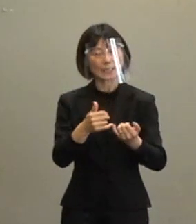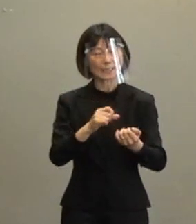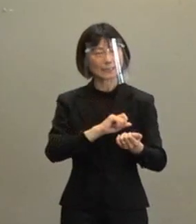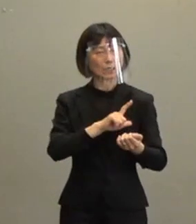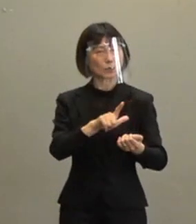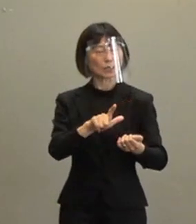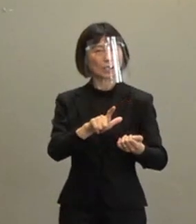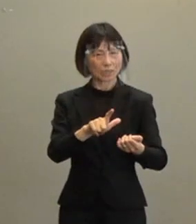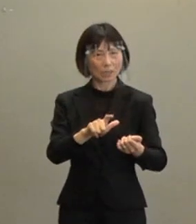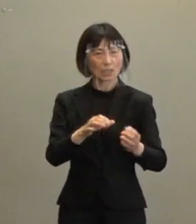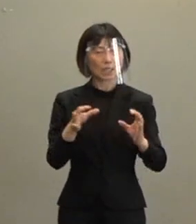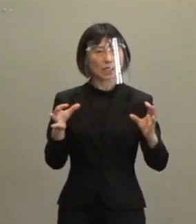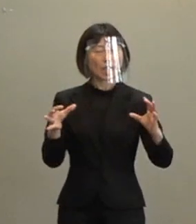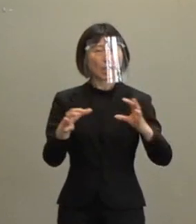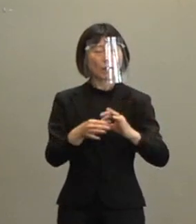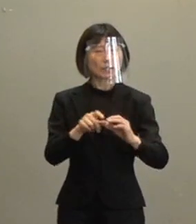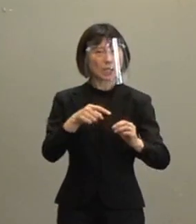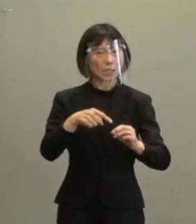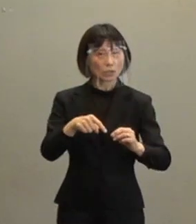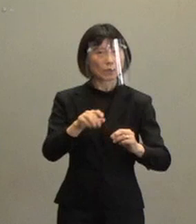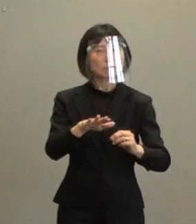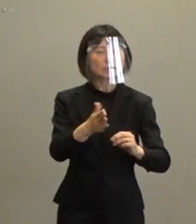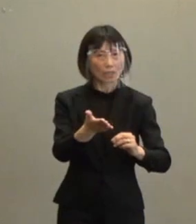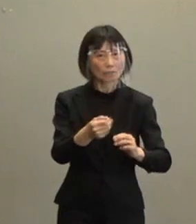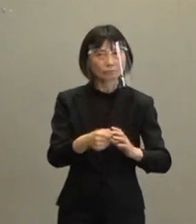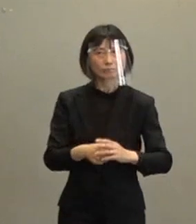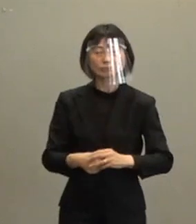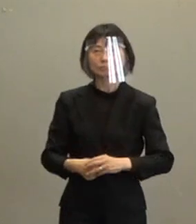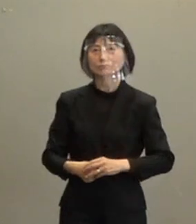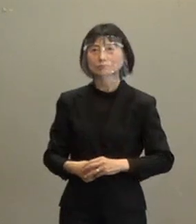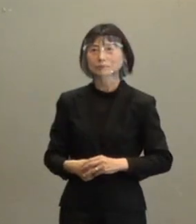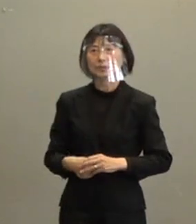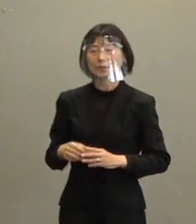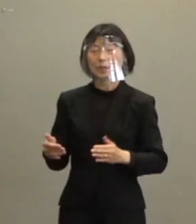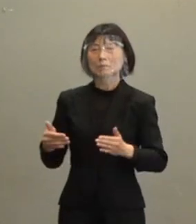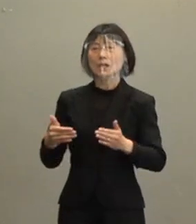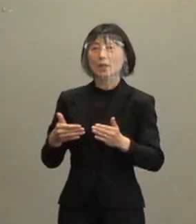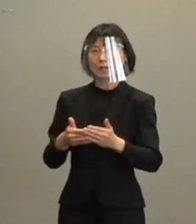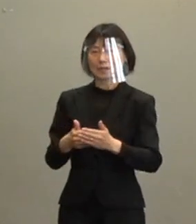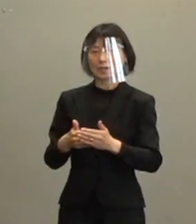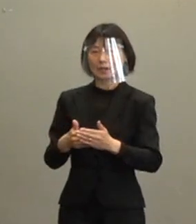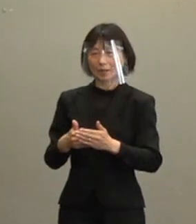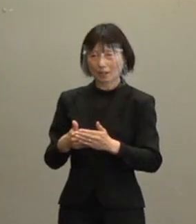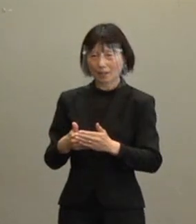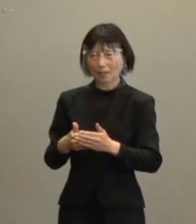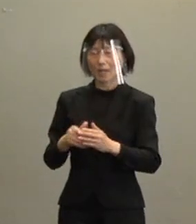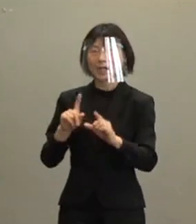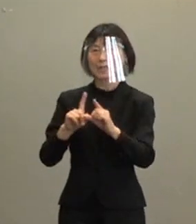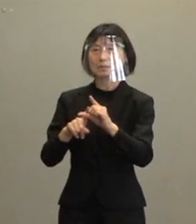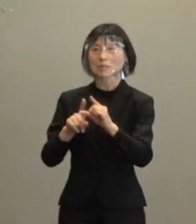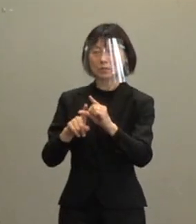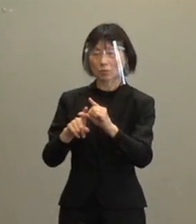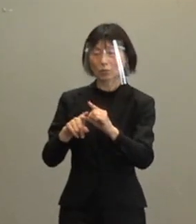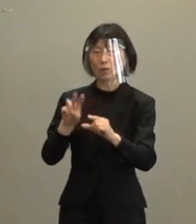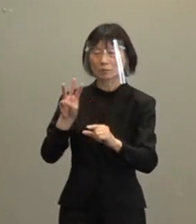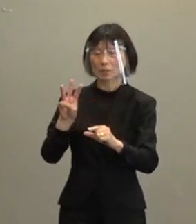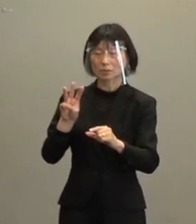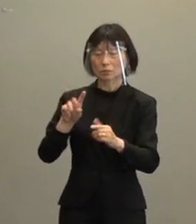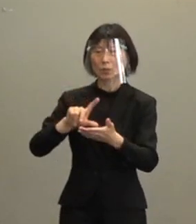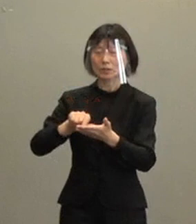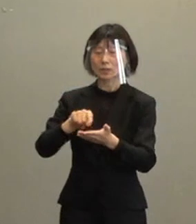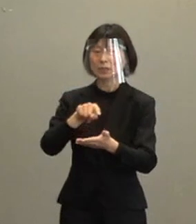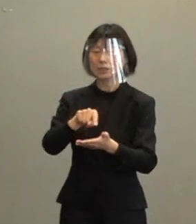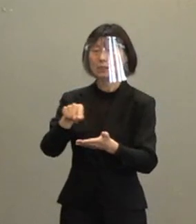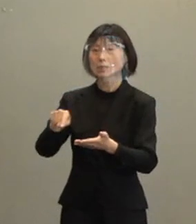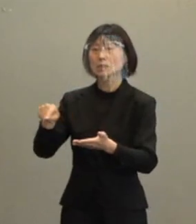に関わっていくっていうようなこともあるんでしょうか。 これまでその比較的千葉県のその3つの地域がです